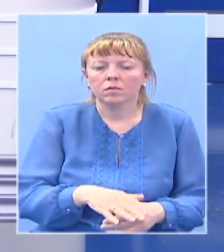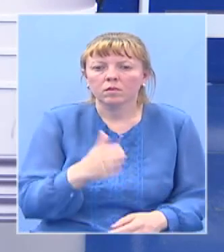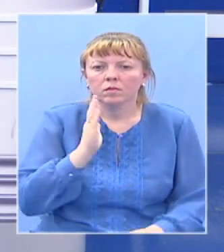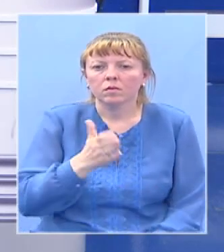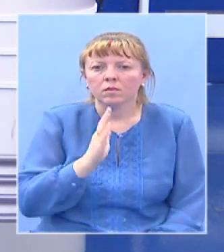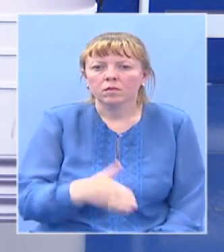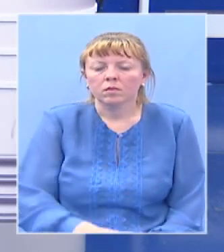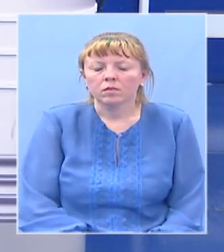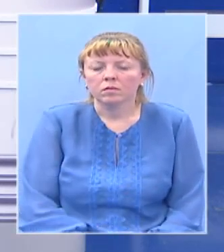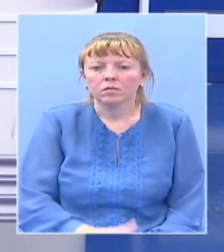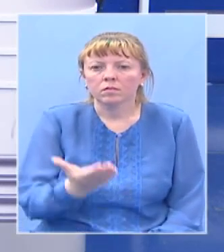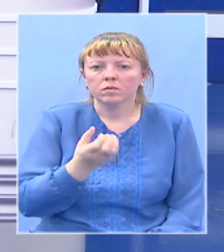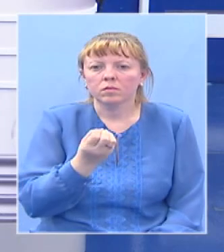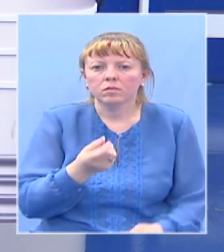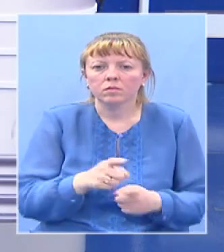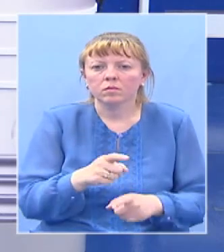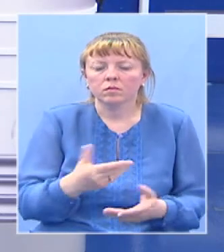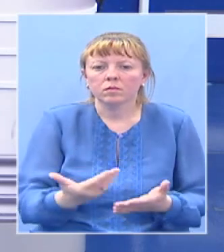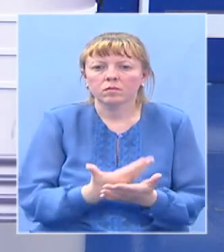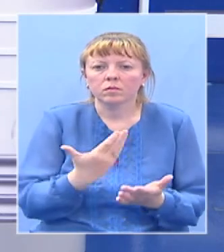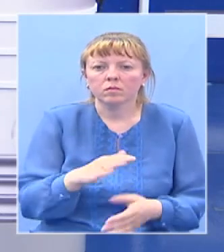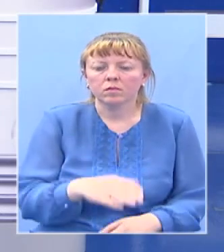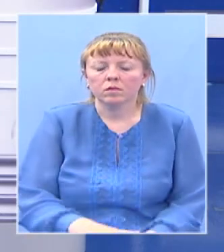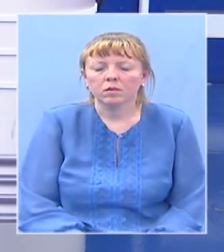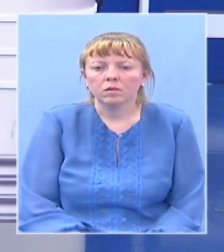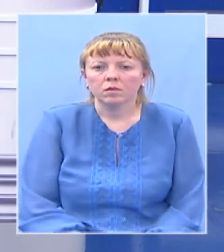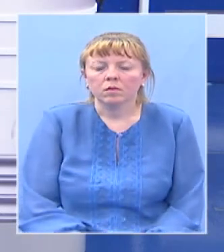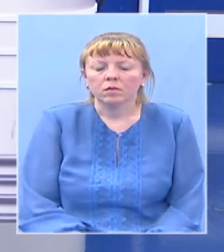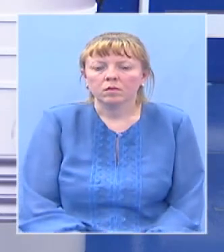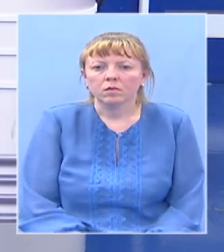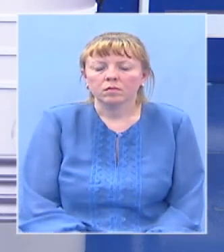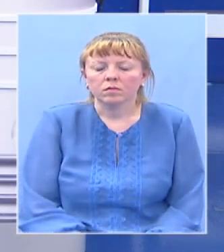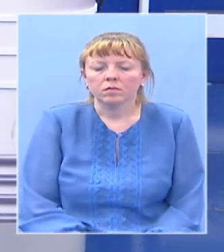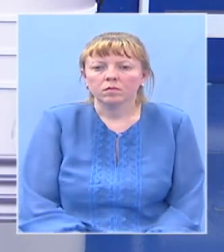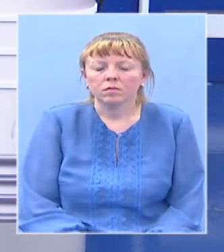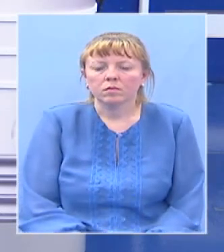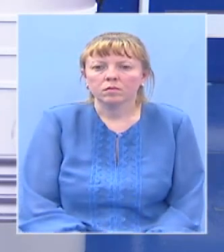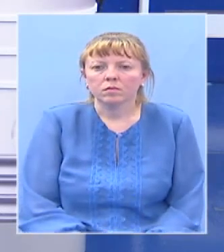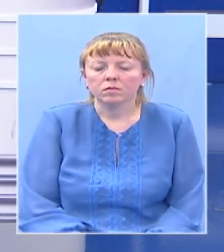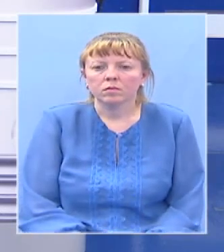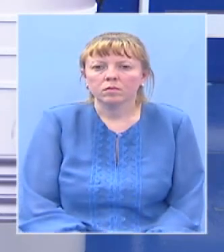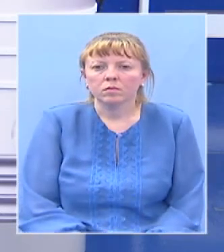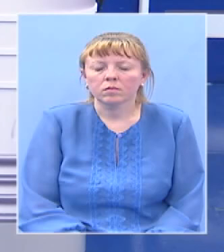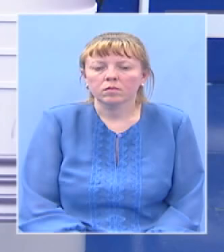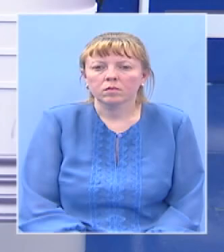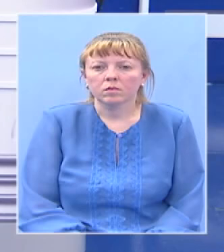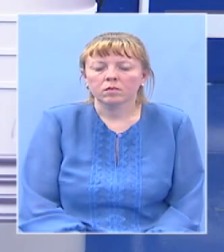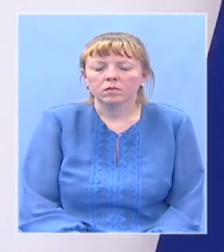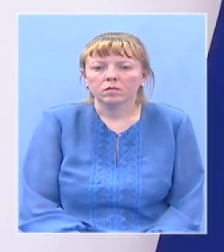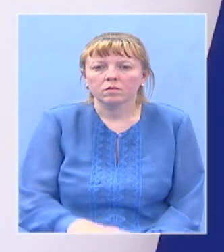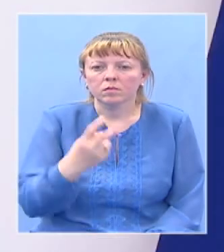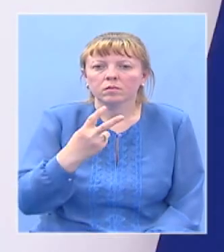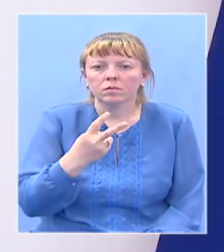автоперевозка Какие ещё изменения новшества буквально самое важное самое главное вкратце Да вы правильно заметили до